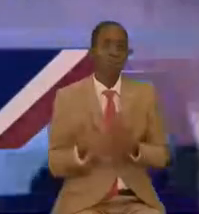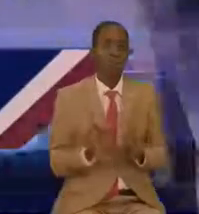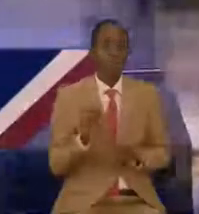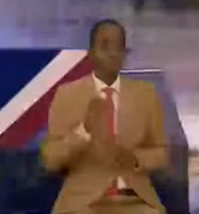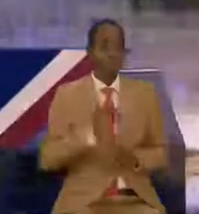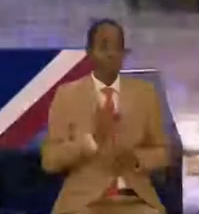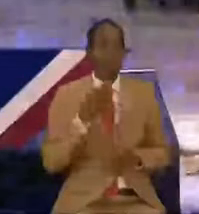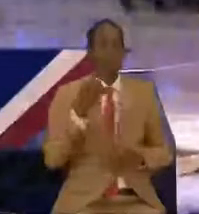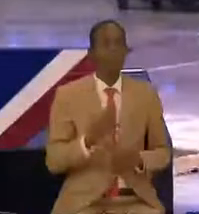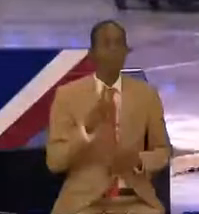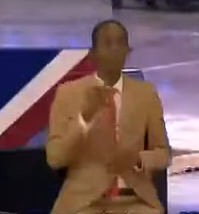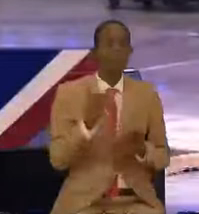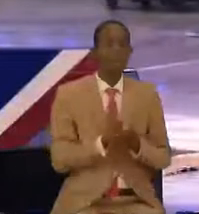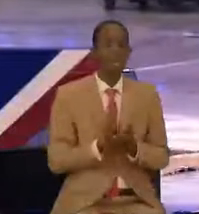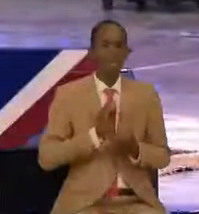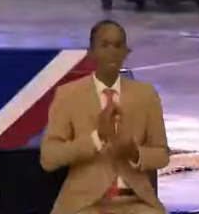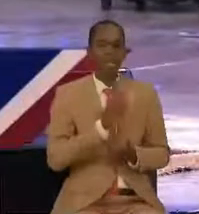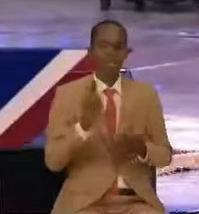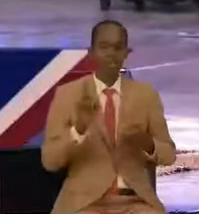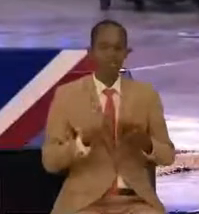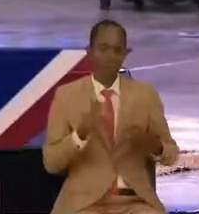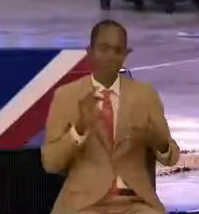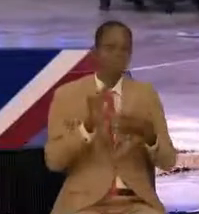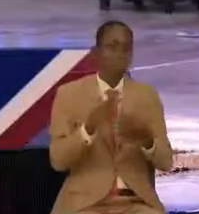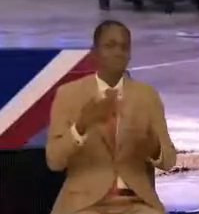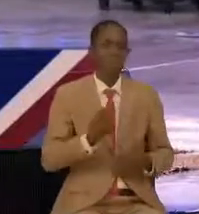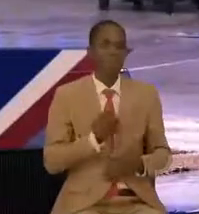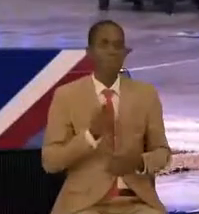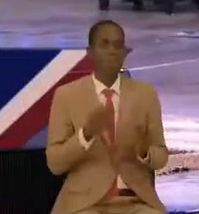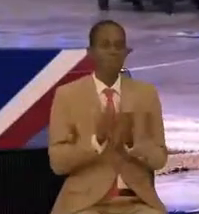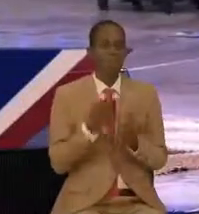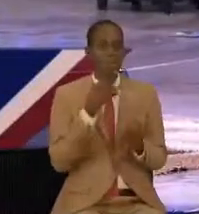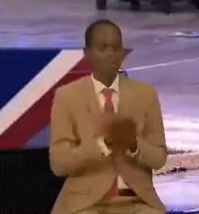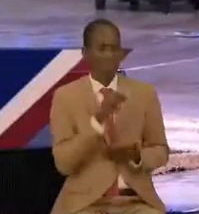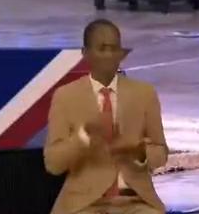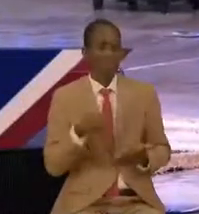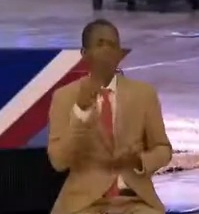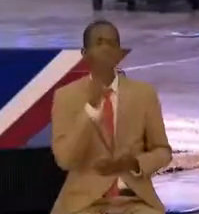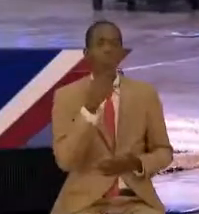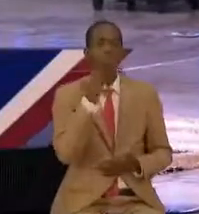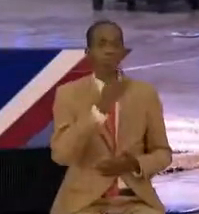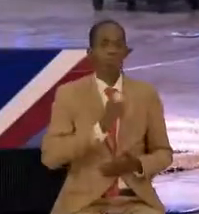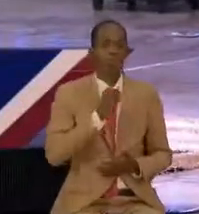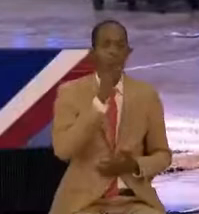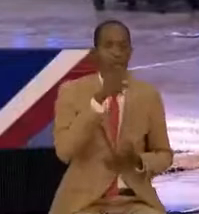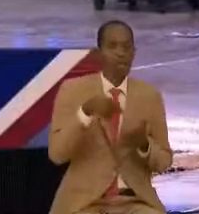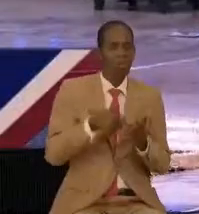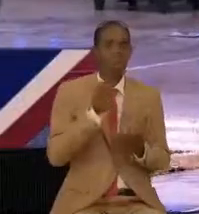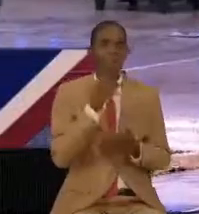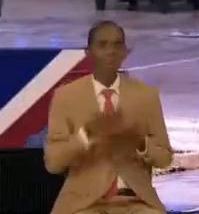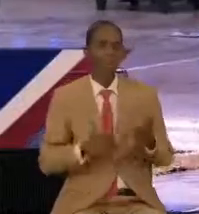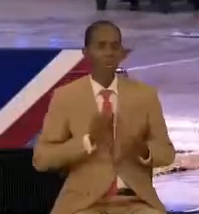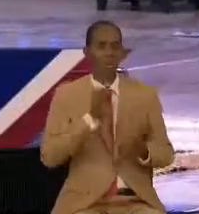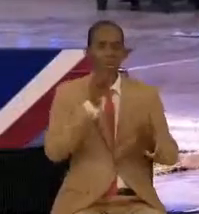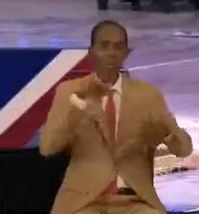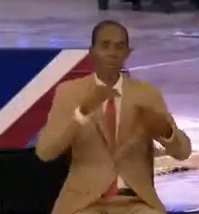faisais, ce qui me poussait, dit que ce que me fait dire, voici